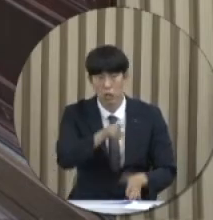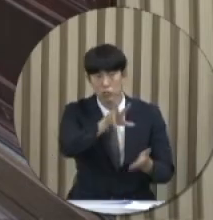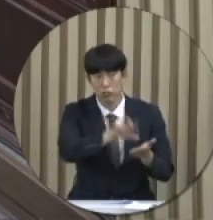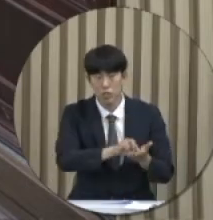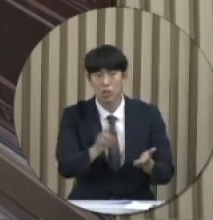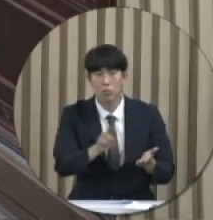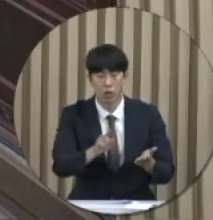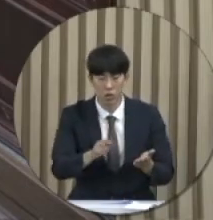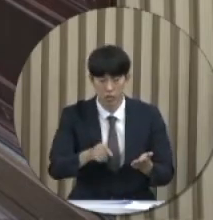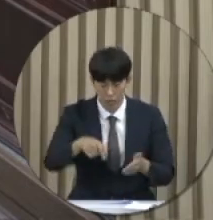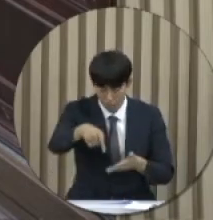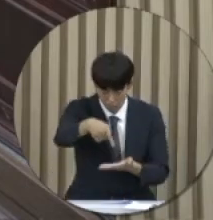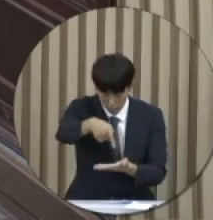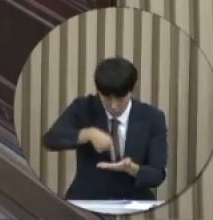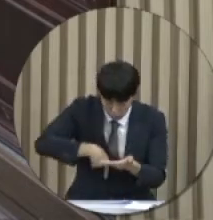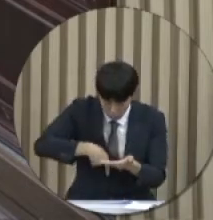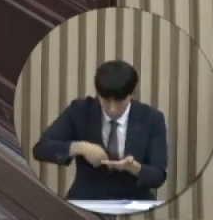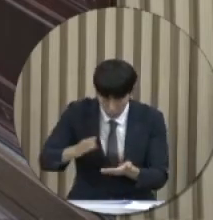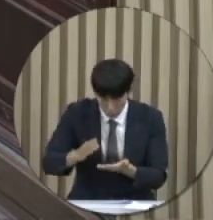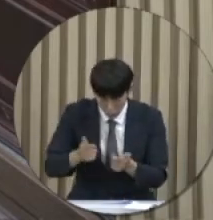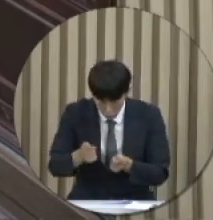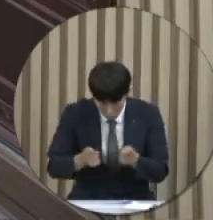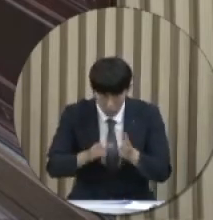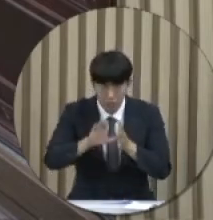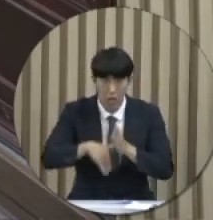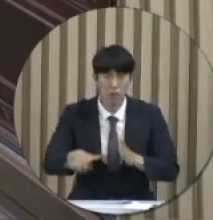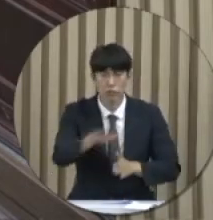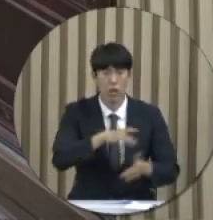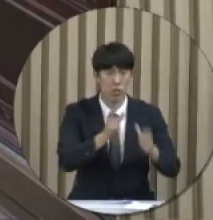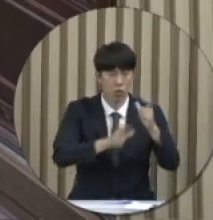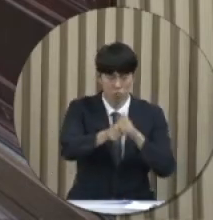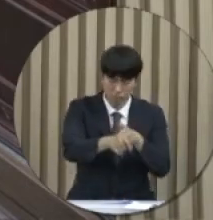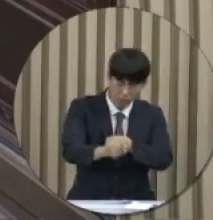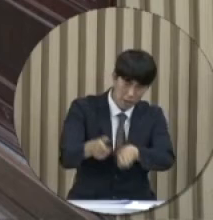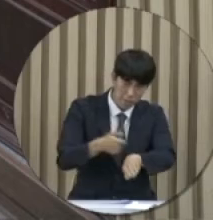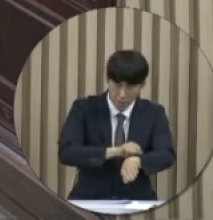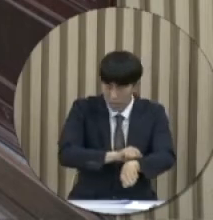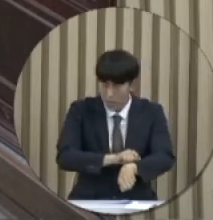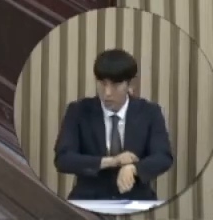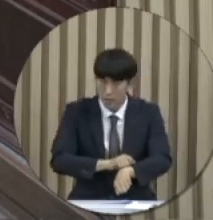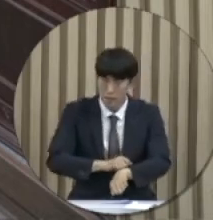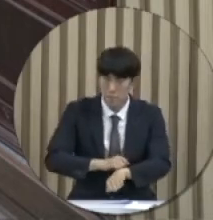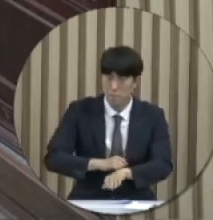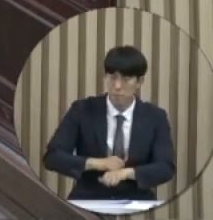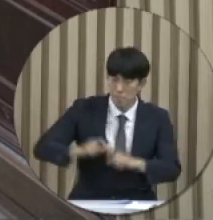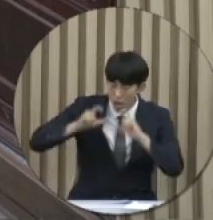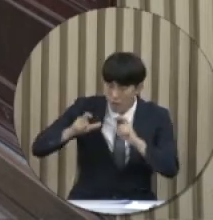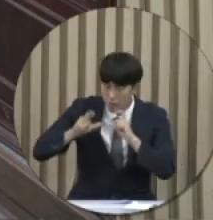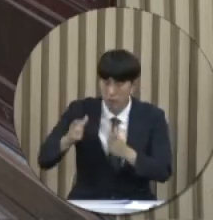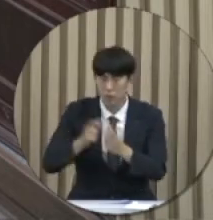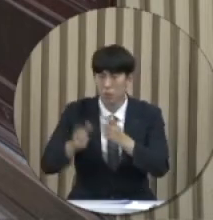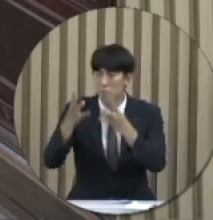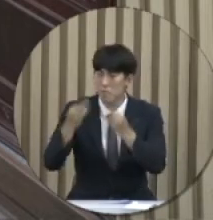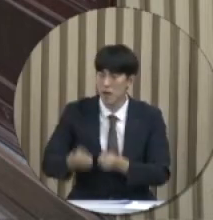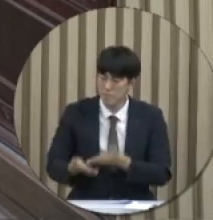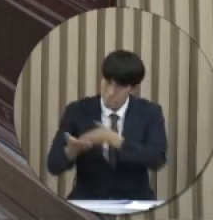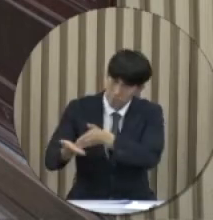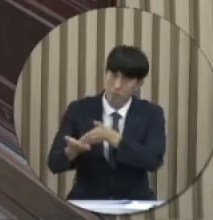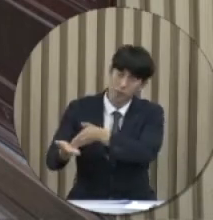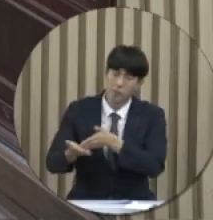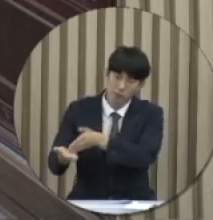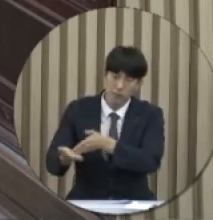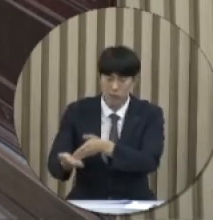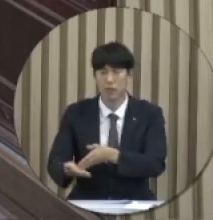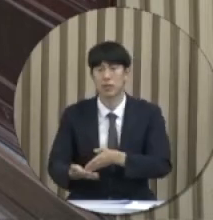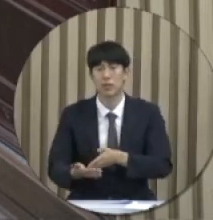경계 조정할 때 우리가 좀더더 주도권을 갖고 더 많은 것들을 수원에다 요구를 하고